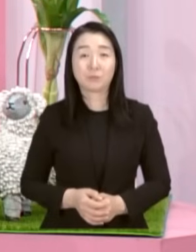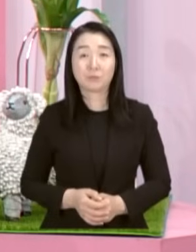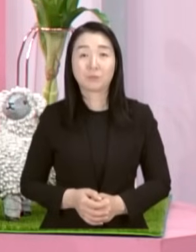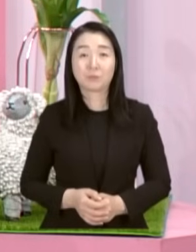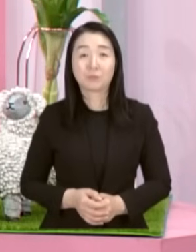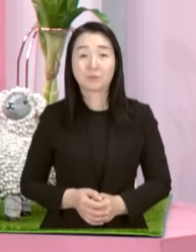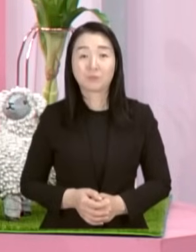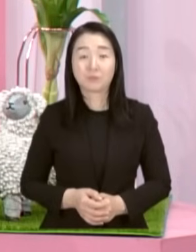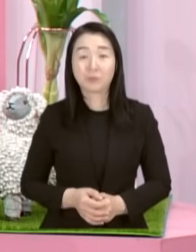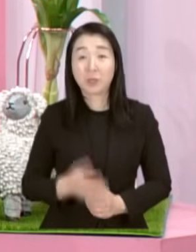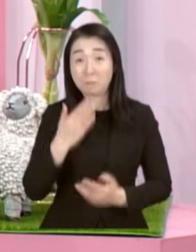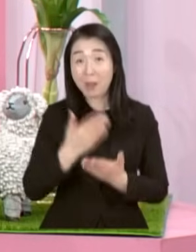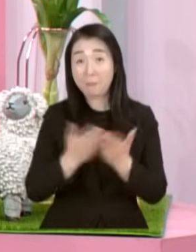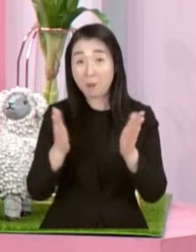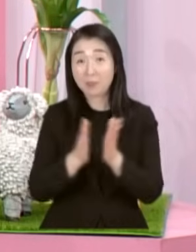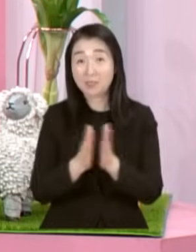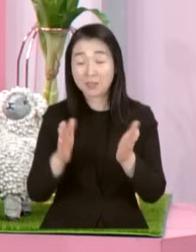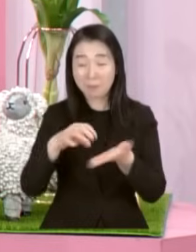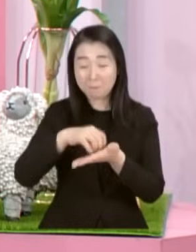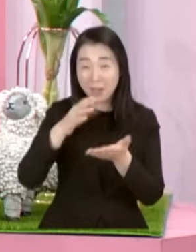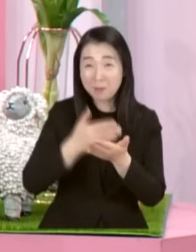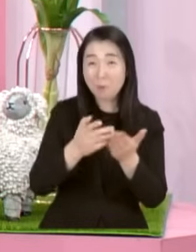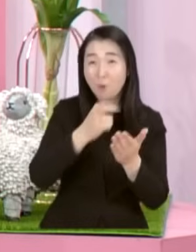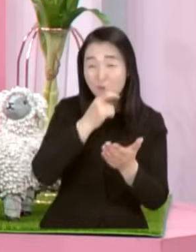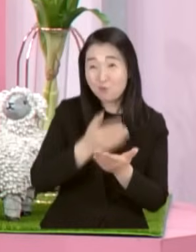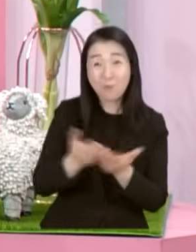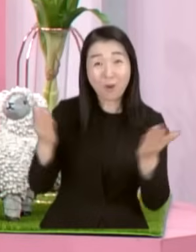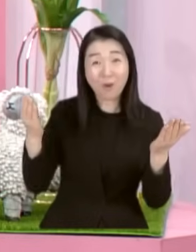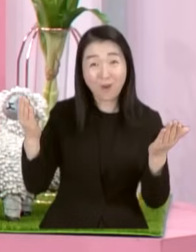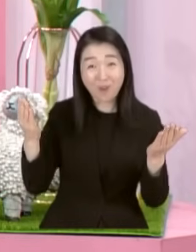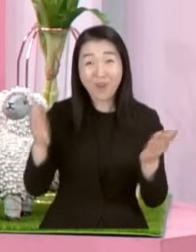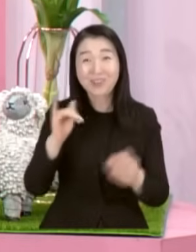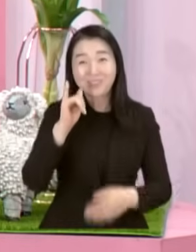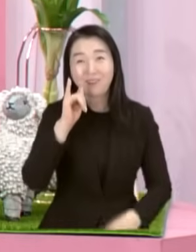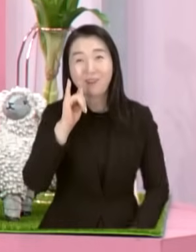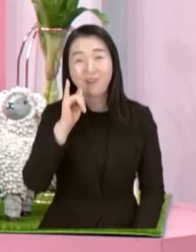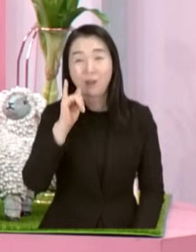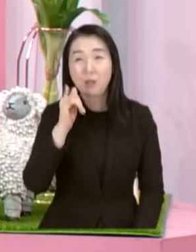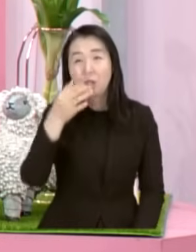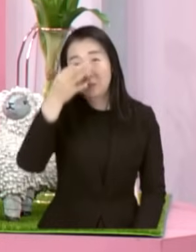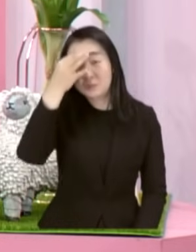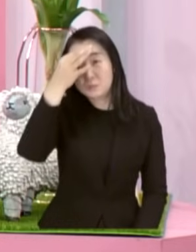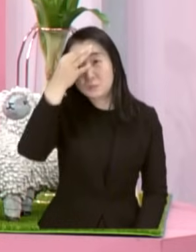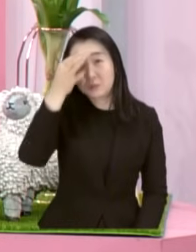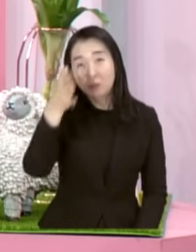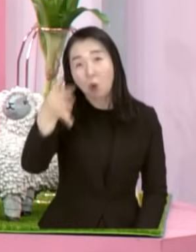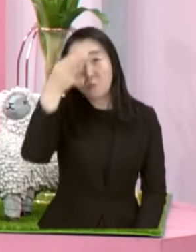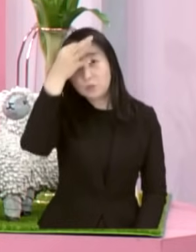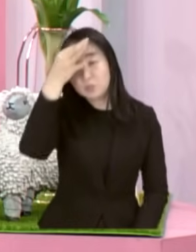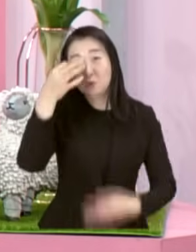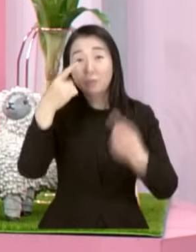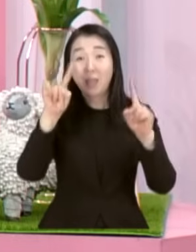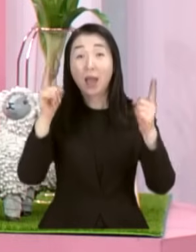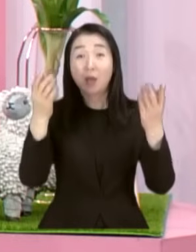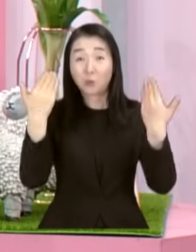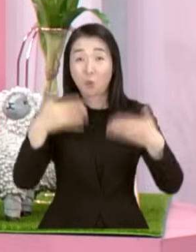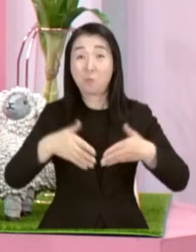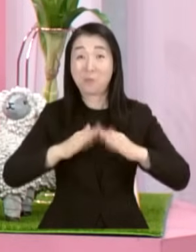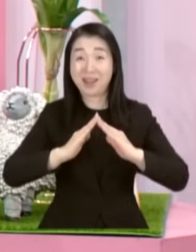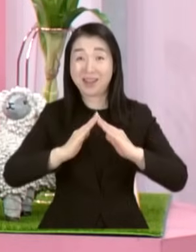우리가 그 밥포를 시작해서 빵포, 물포, 뭐 꿈포 있는데 전문 기술 대학교가 세워져가지고